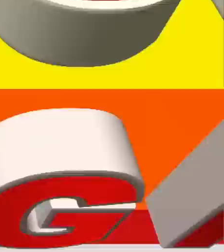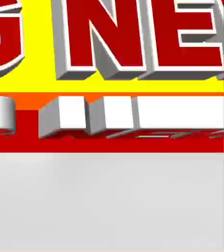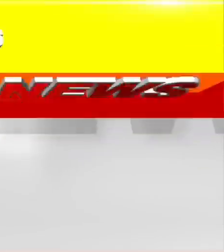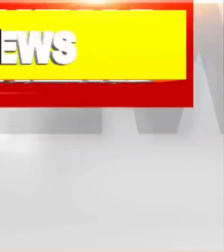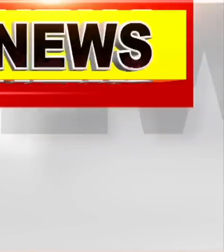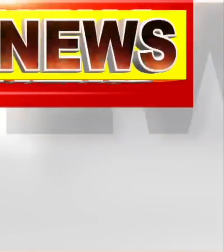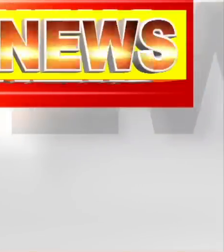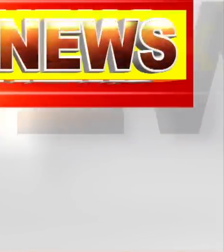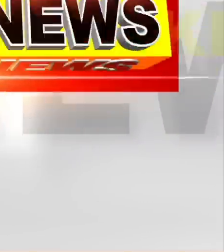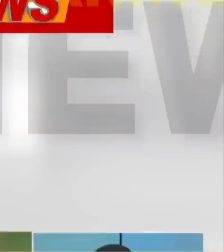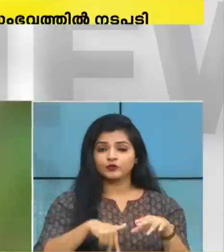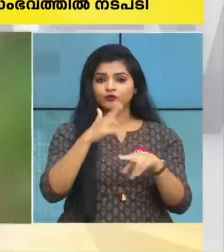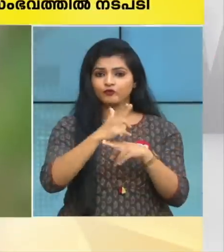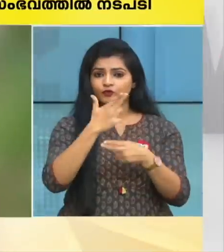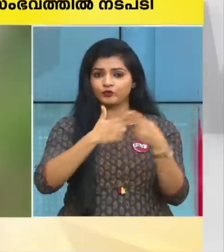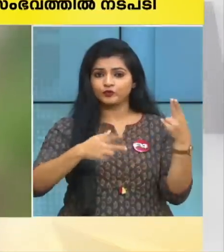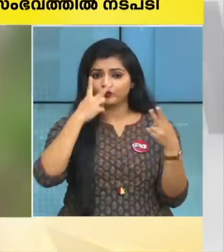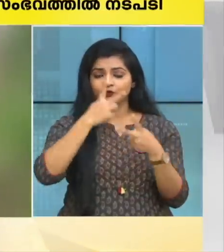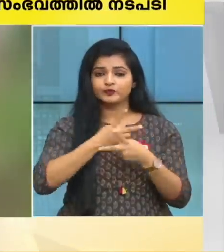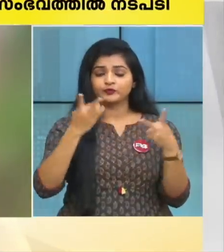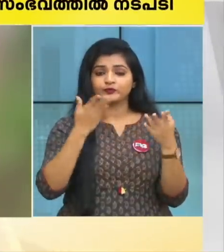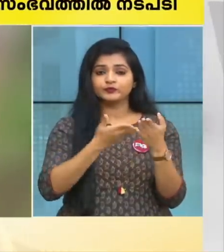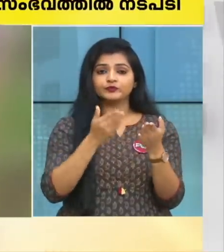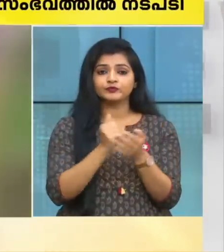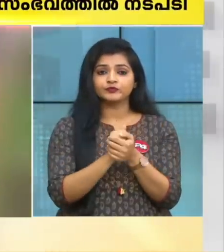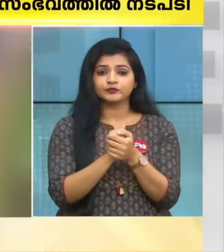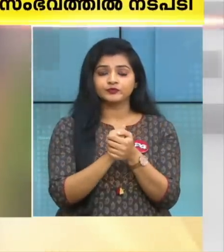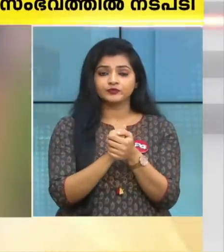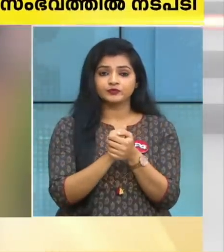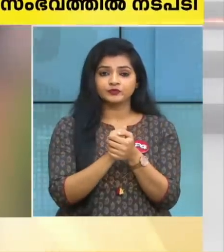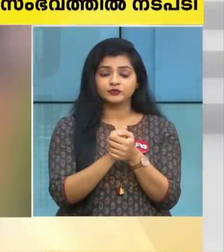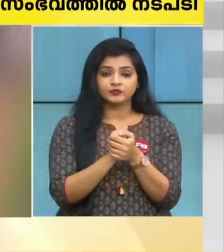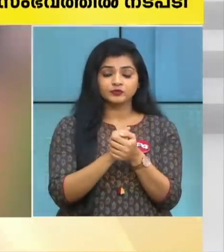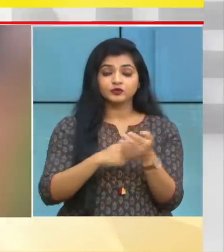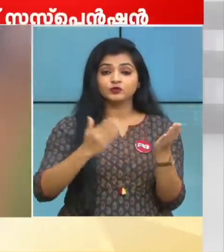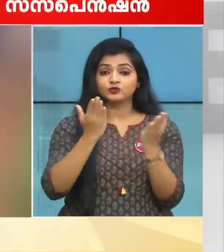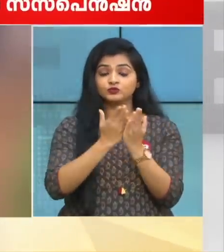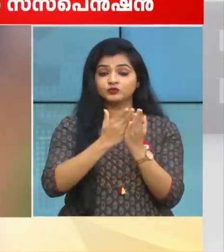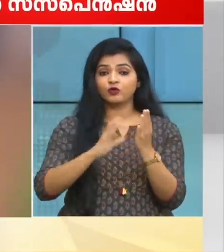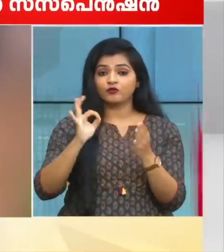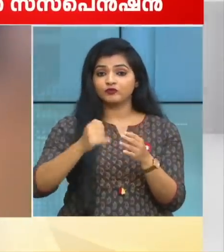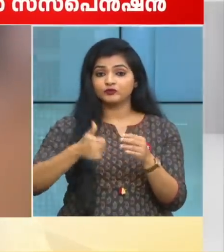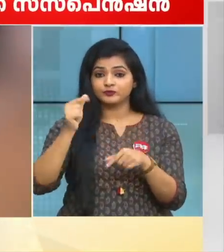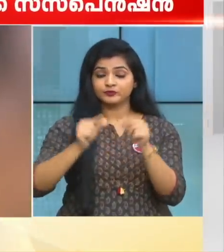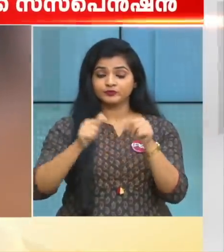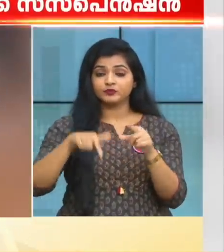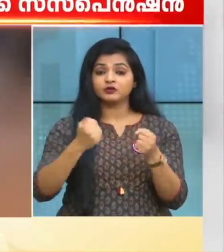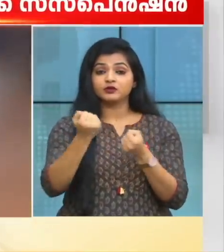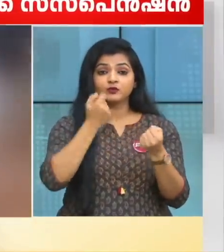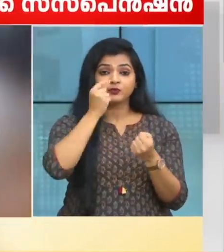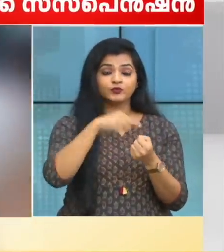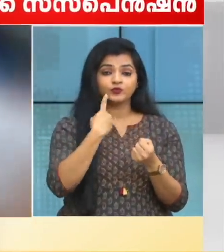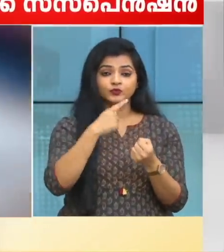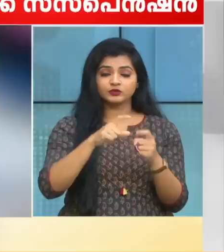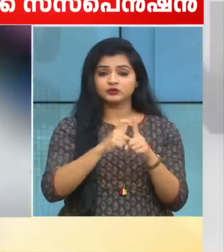ദൃശ്യങ്ങൾ ഉൾപ്പെടെയാണ് ഇപ്പോൾ പുറത്തു വന്നിട്ടുള്ളത്. ഏതായാലും ഈ സ്കൂൾ അധികൃതർ ഇതിൽ ഈ ഡ്രൈവർക്കെതിരെ ഒരു നടപടിയിലേക്ക് ഉടൻ